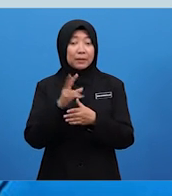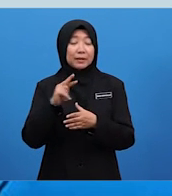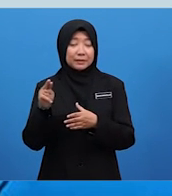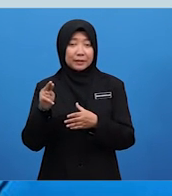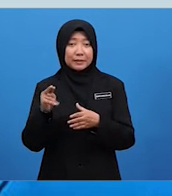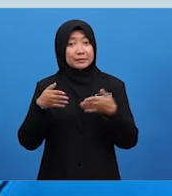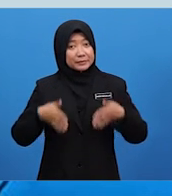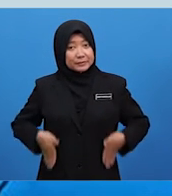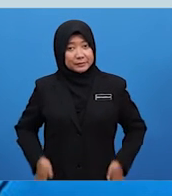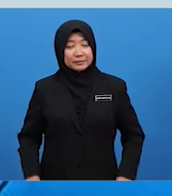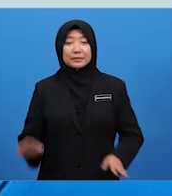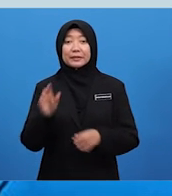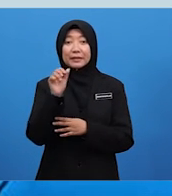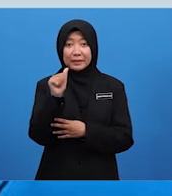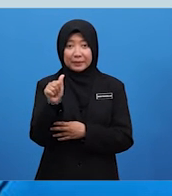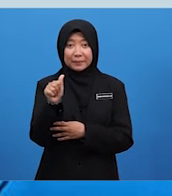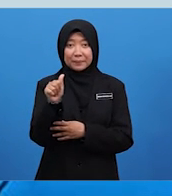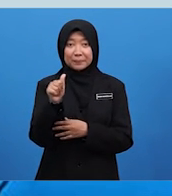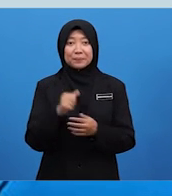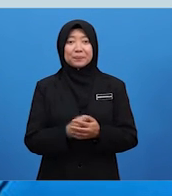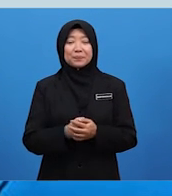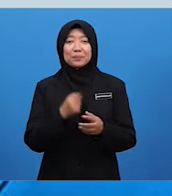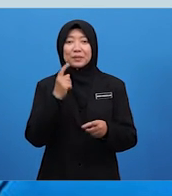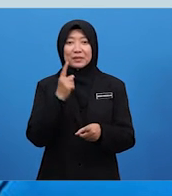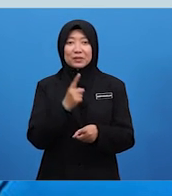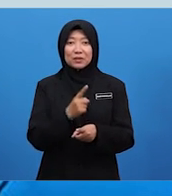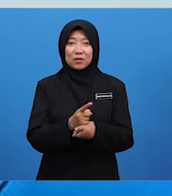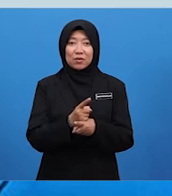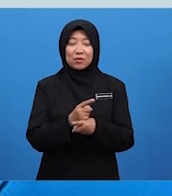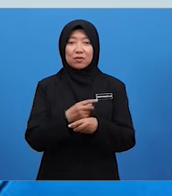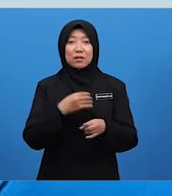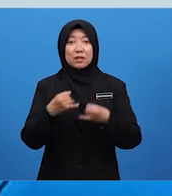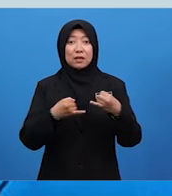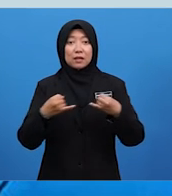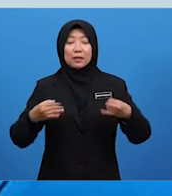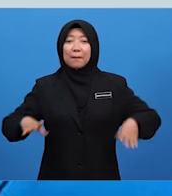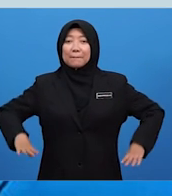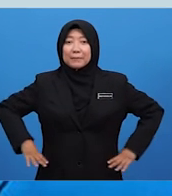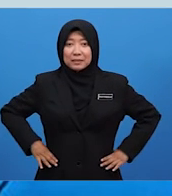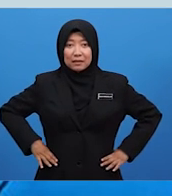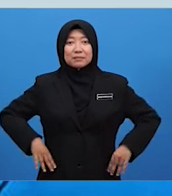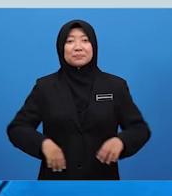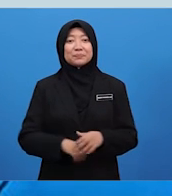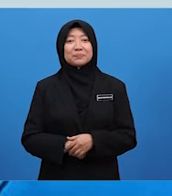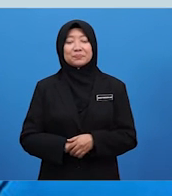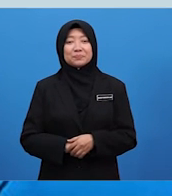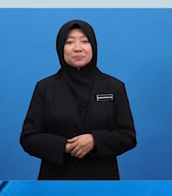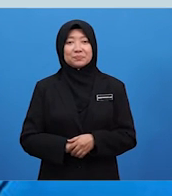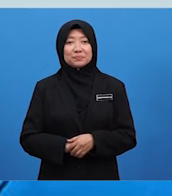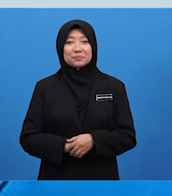bahagian skirt A? Ya, betul. Bahagian A ialah ikatan pinggang.